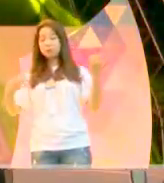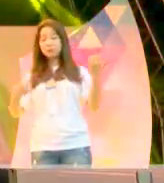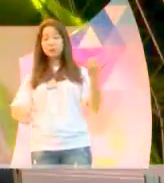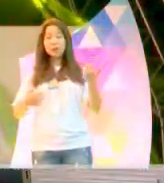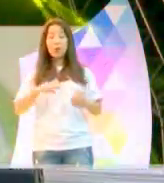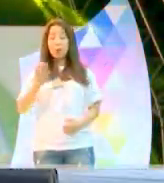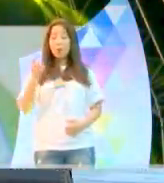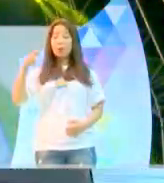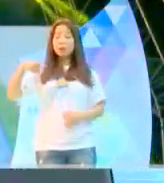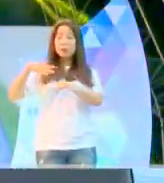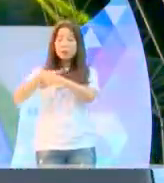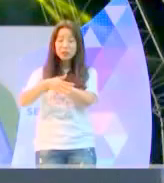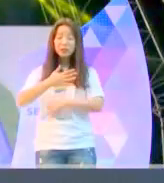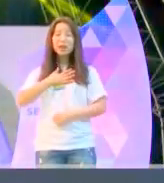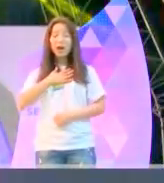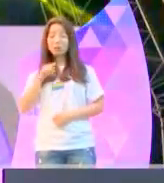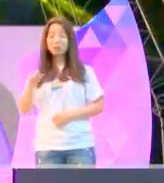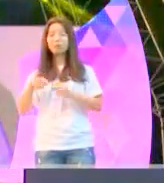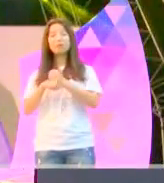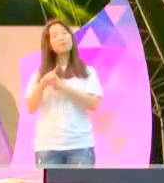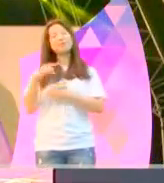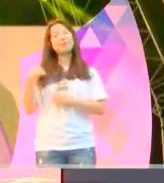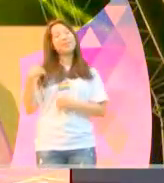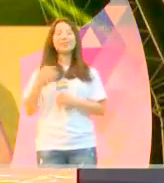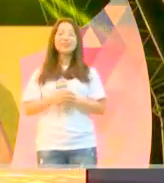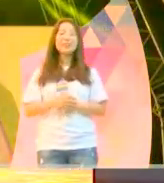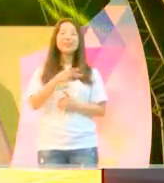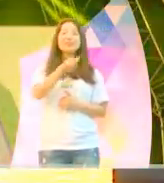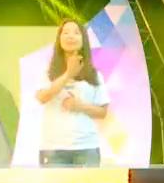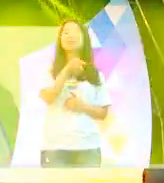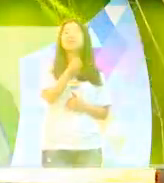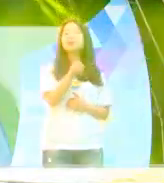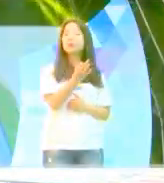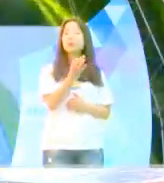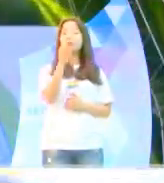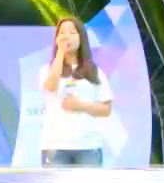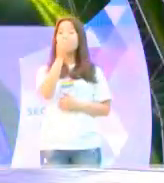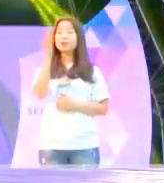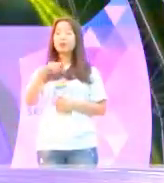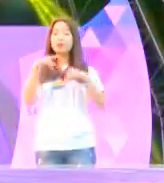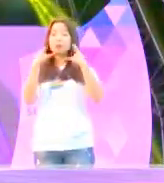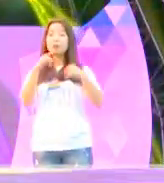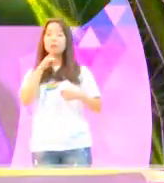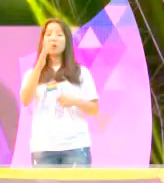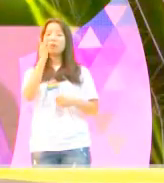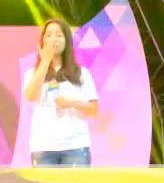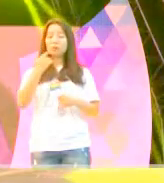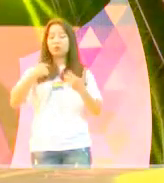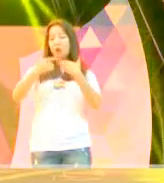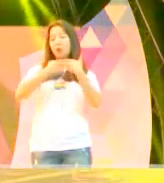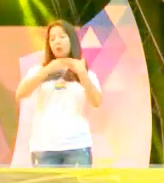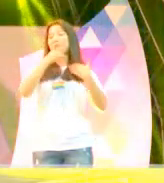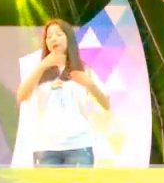들고 포크라고 하기에 내가 포크가 뭔지도 몰라요. 향송 좋아하지만 불어는 잘못해 봄만